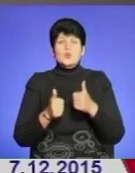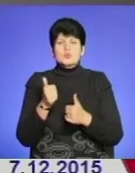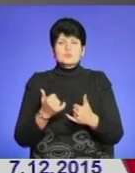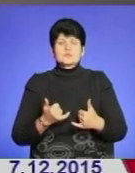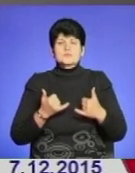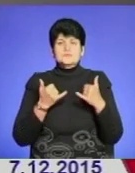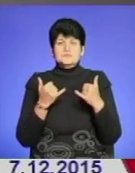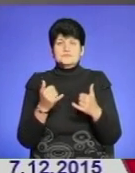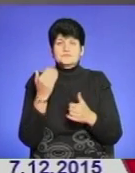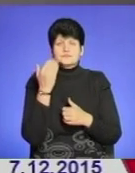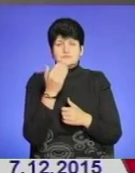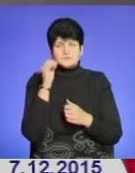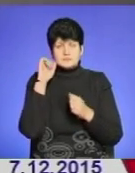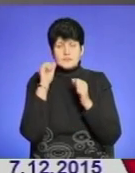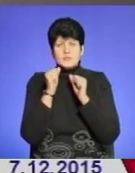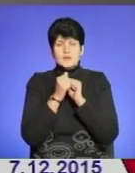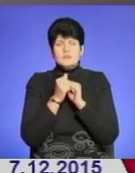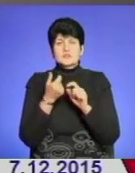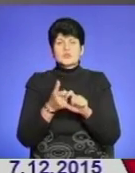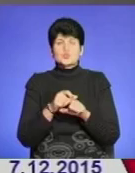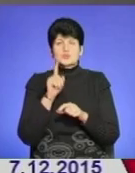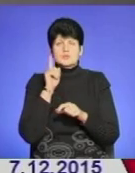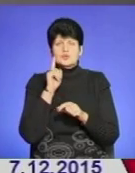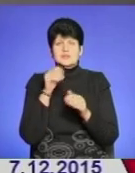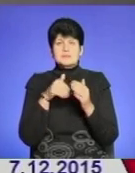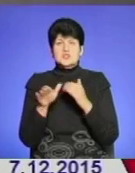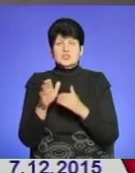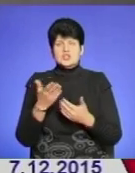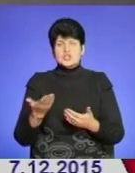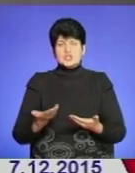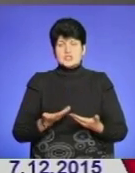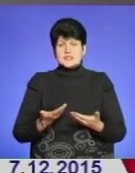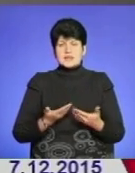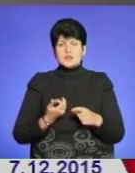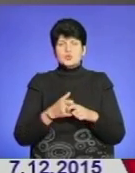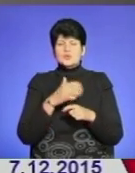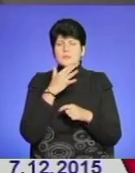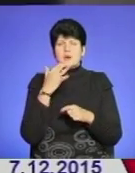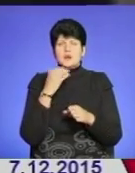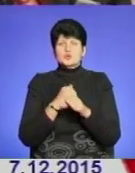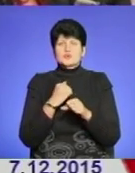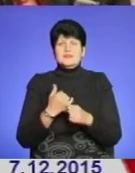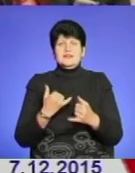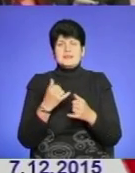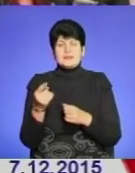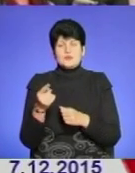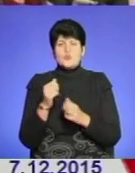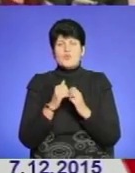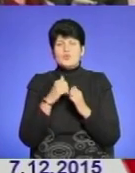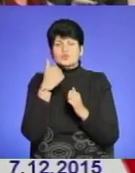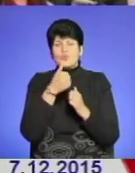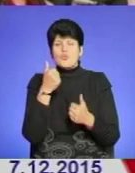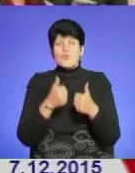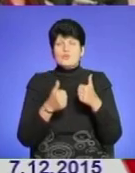вшанувати їх пам'ять. Бо вони дуже молоді пішли з життя, але зате дуже багато зробили для Тернополя. Щороку